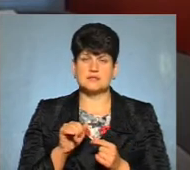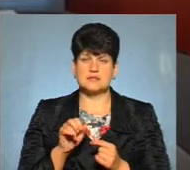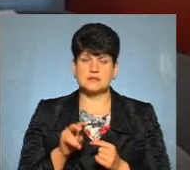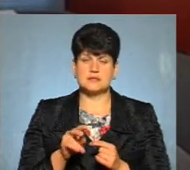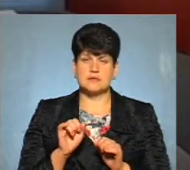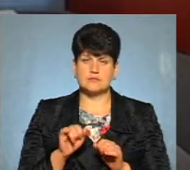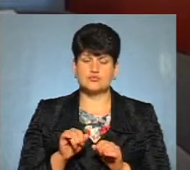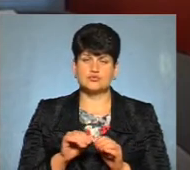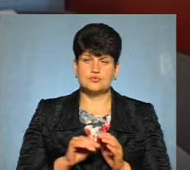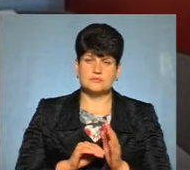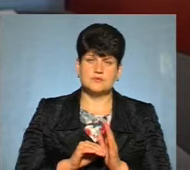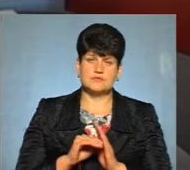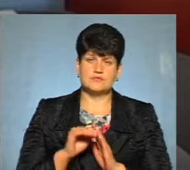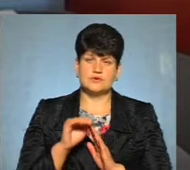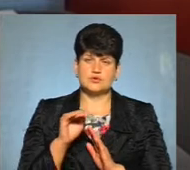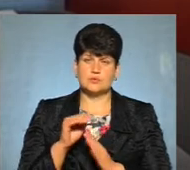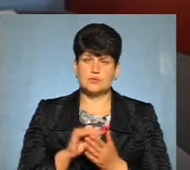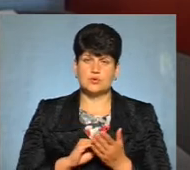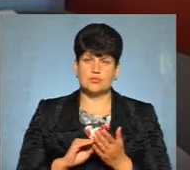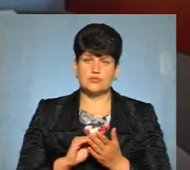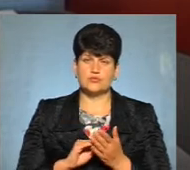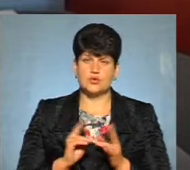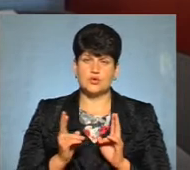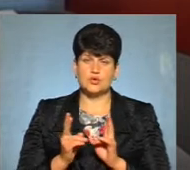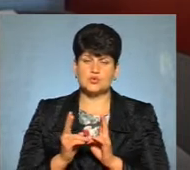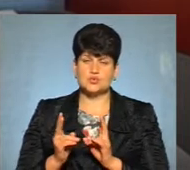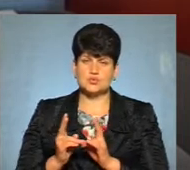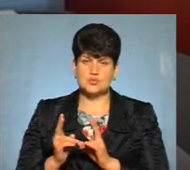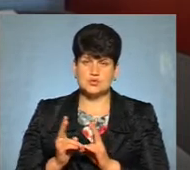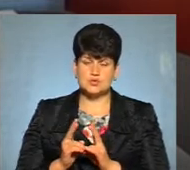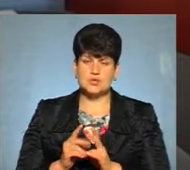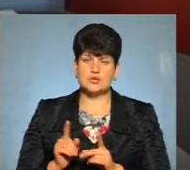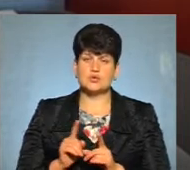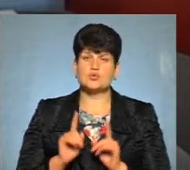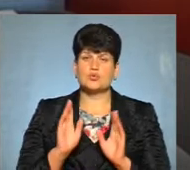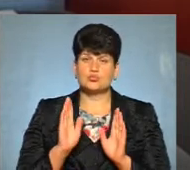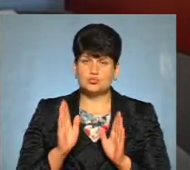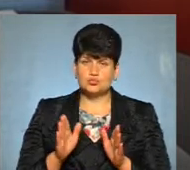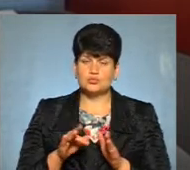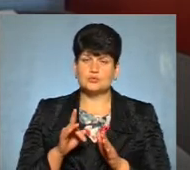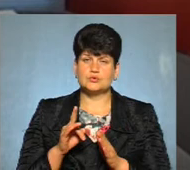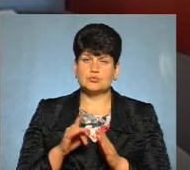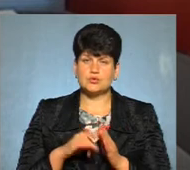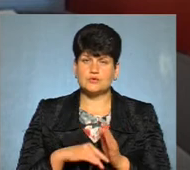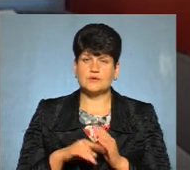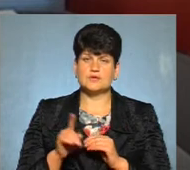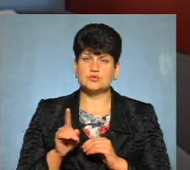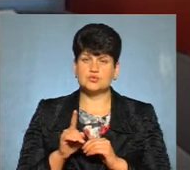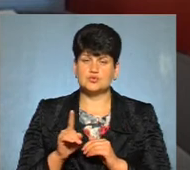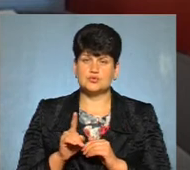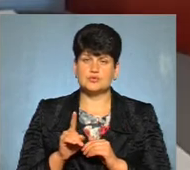який може різко підвищуватися при повторних зустрічах. Так що будемо сподіватися, що